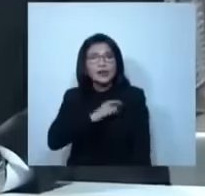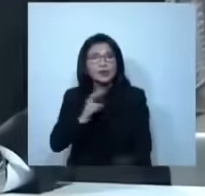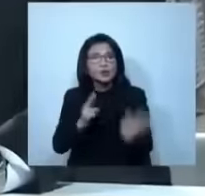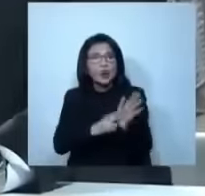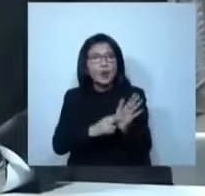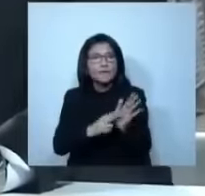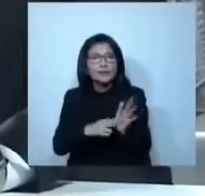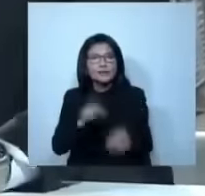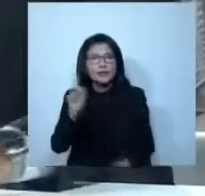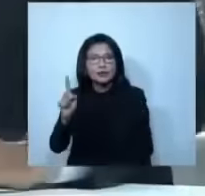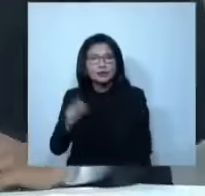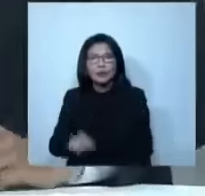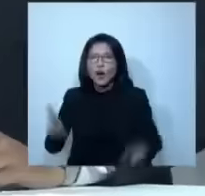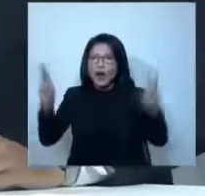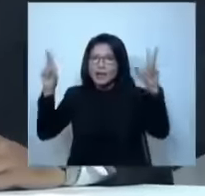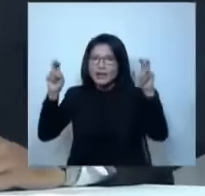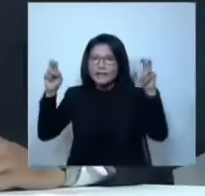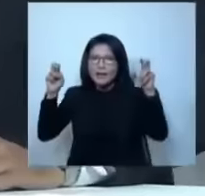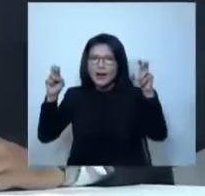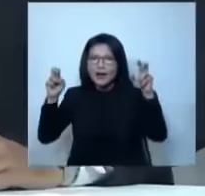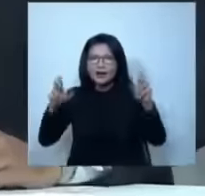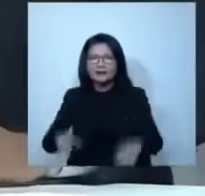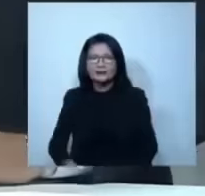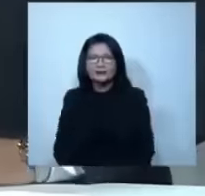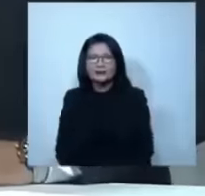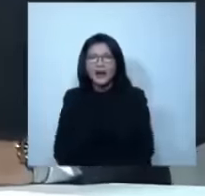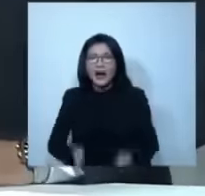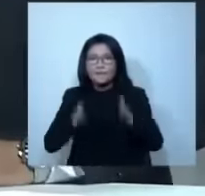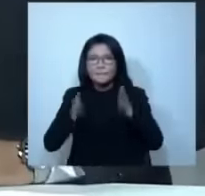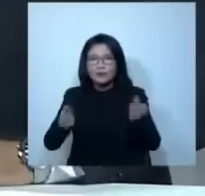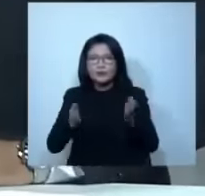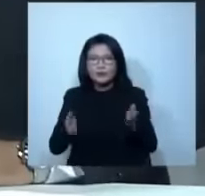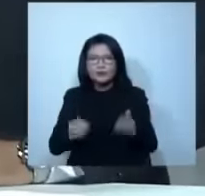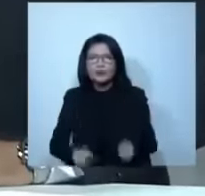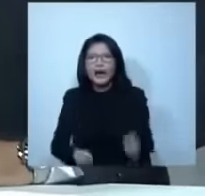1 adalah tema penanganan